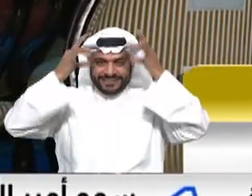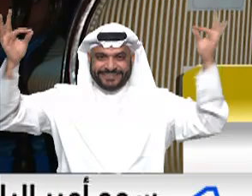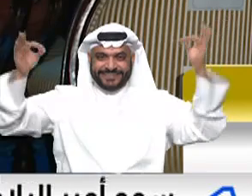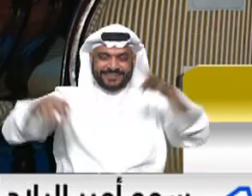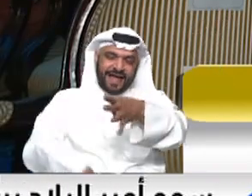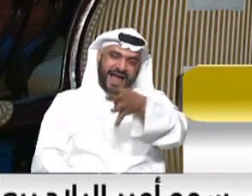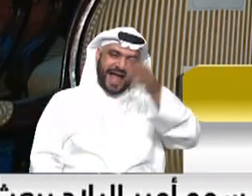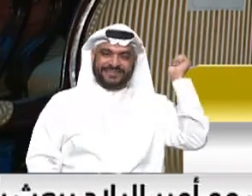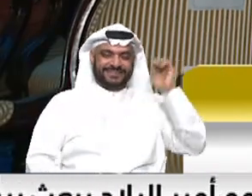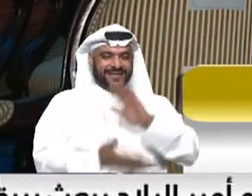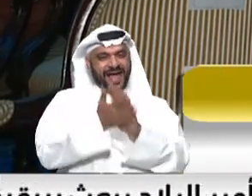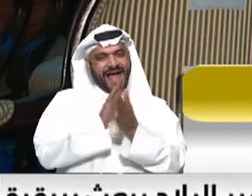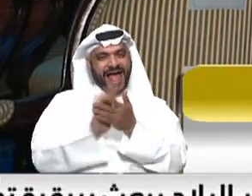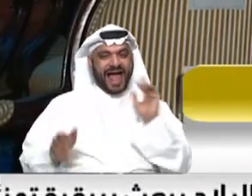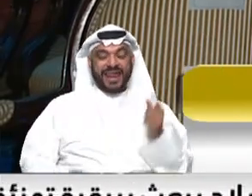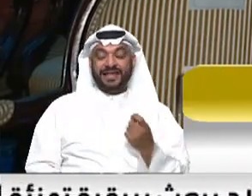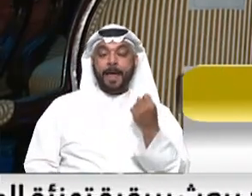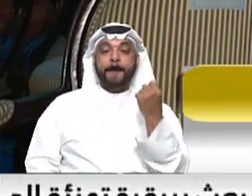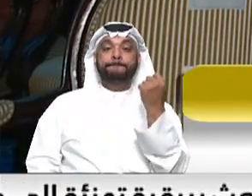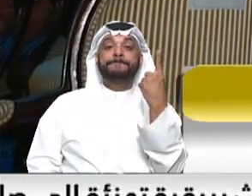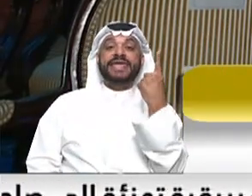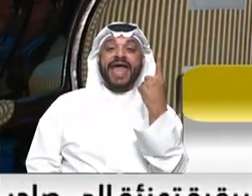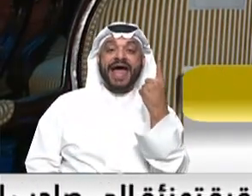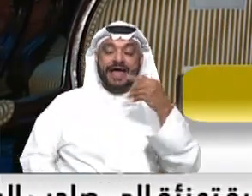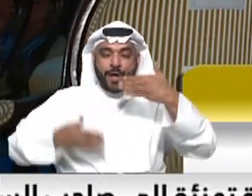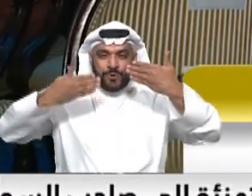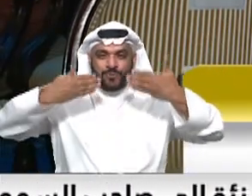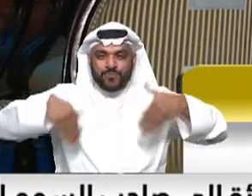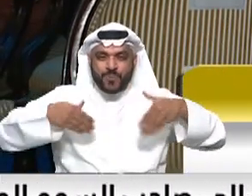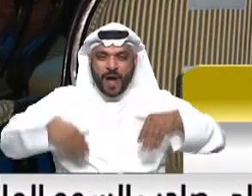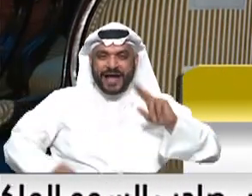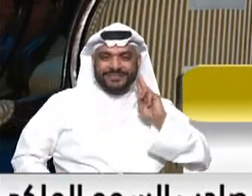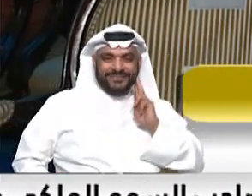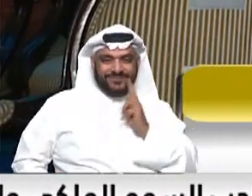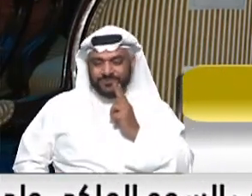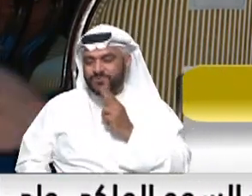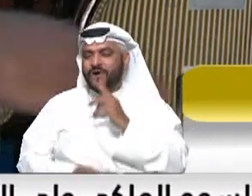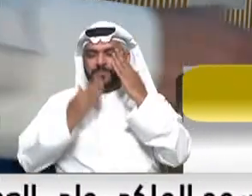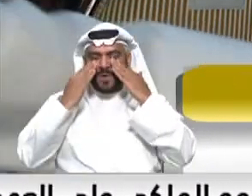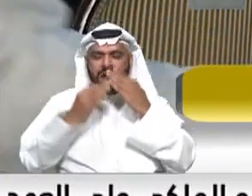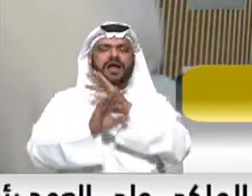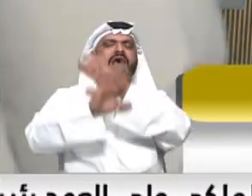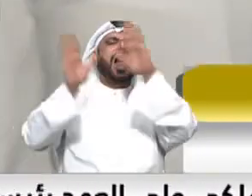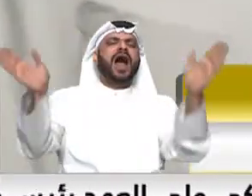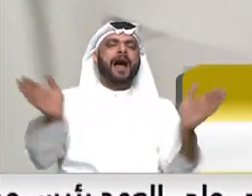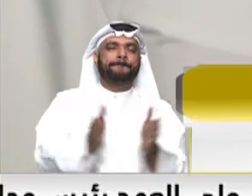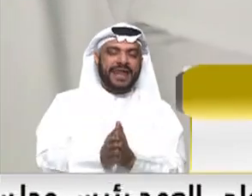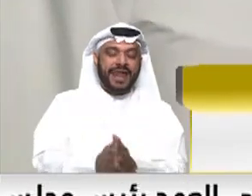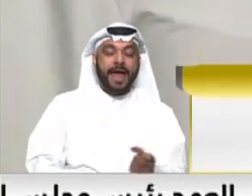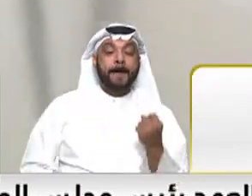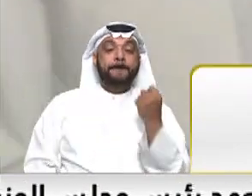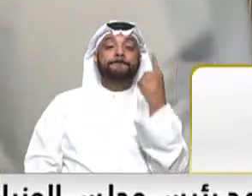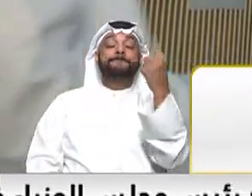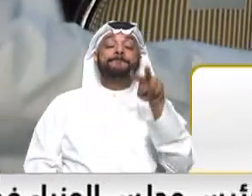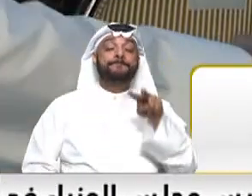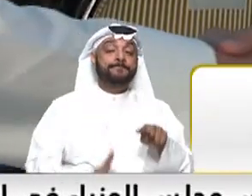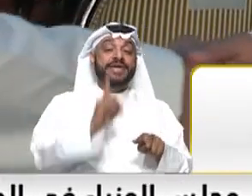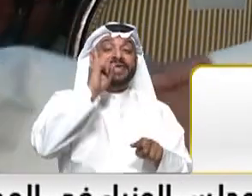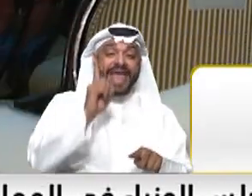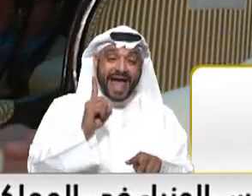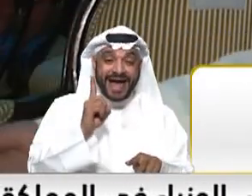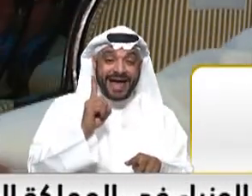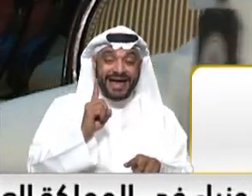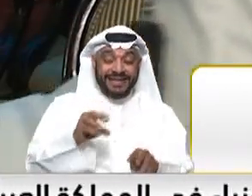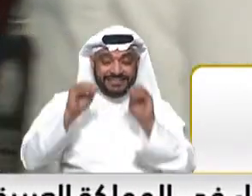حيث بلغ عدد منتسبينها 100 منتسب، ولله الفضل والمنة تم تخريج 100 منتسب. حققت هذه